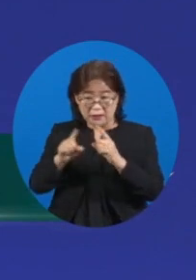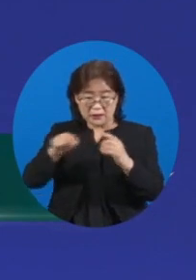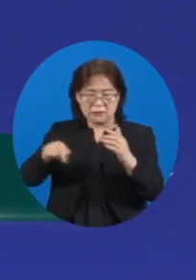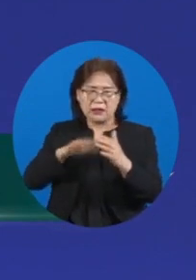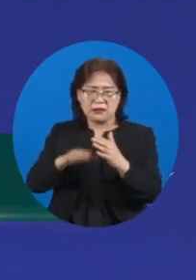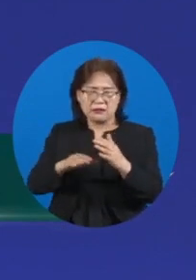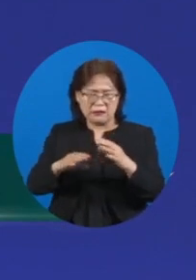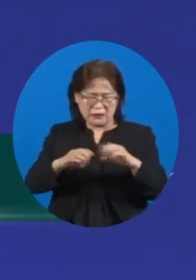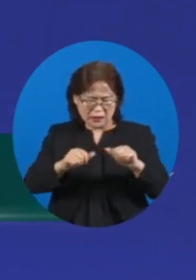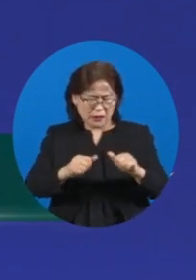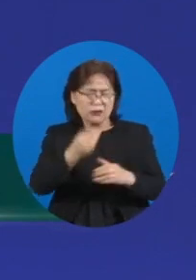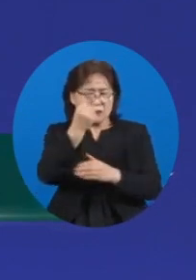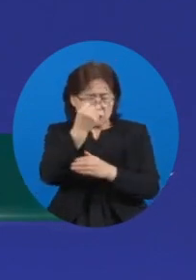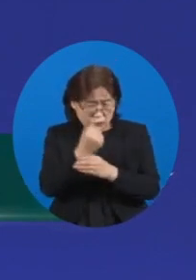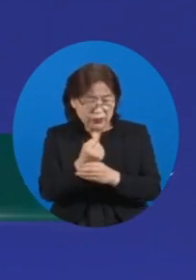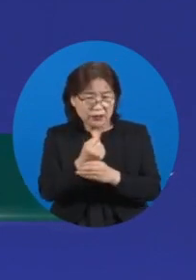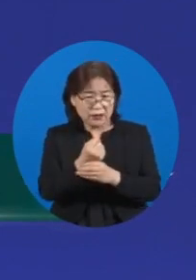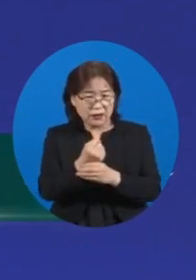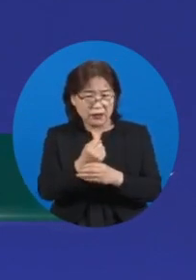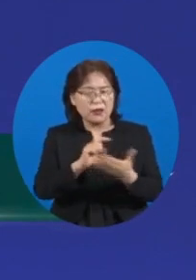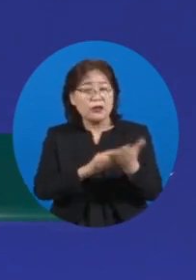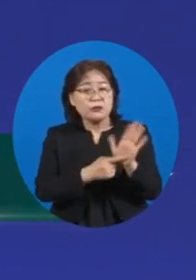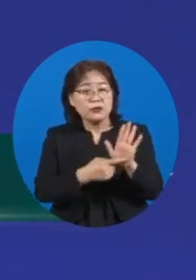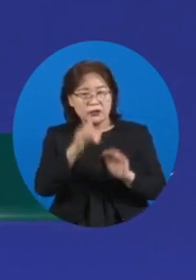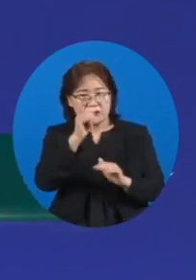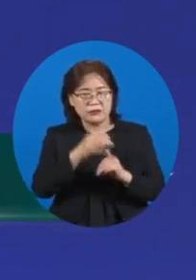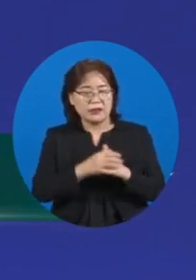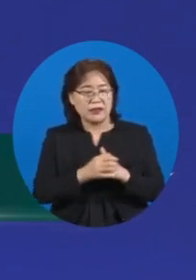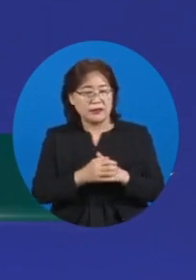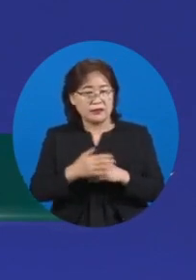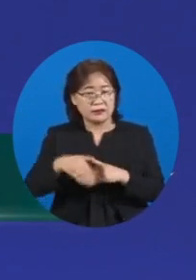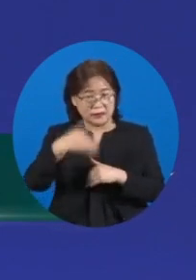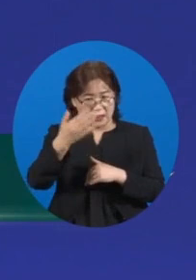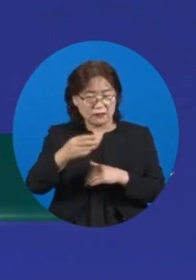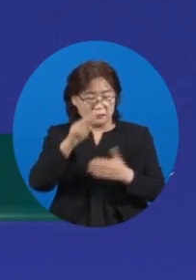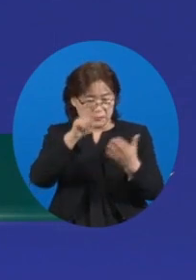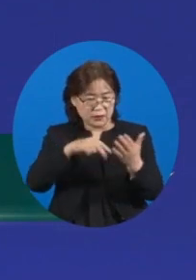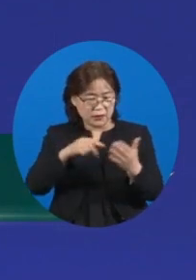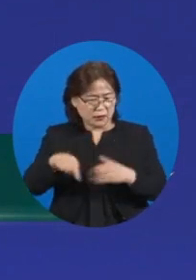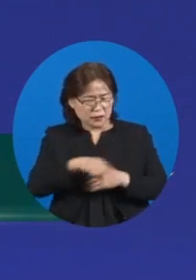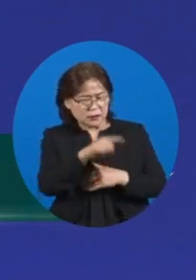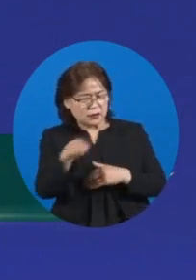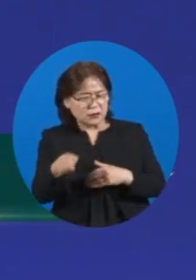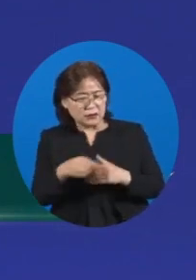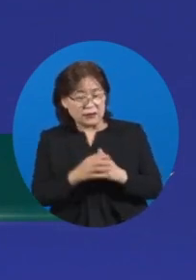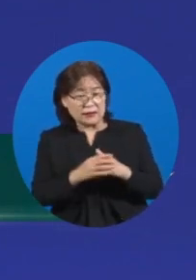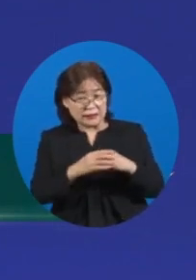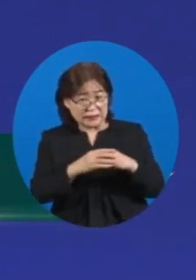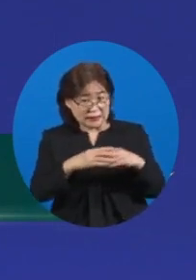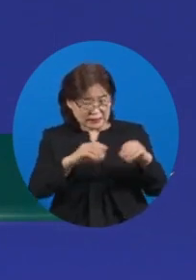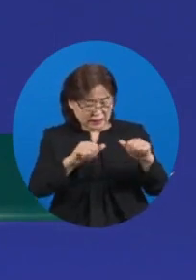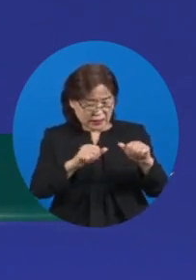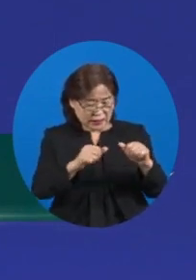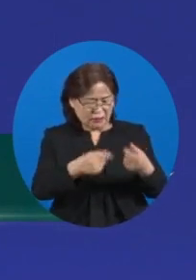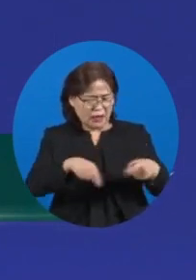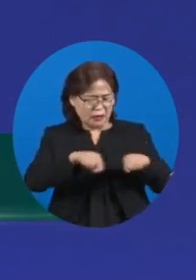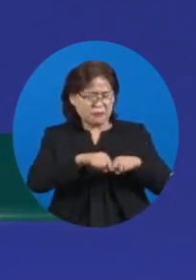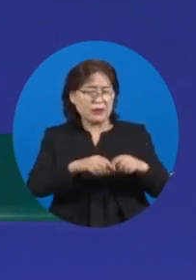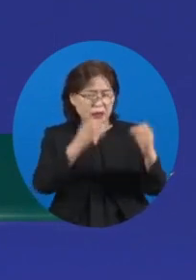라고 말씀하고 있어요 그 다음 구절 한번 읽어볼까요 다 갇혀 내가 그들을 땅과 함께 멸하리라